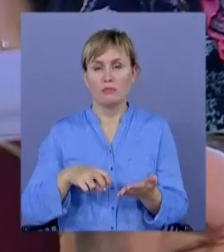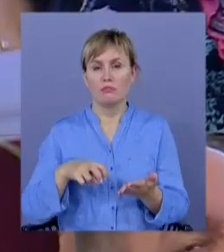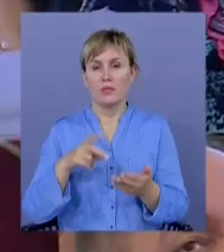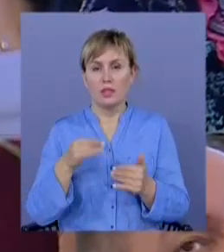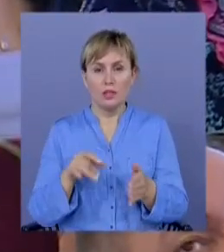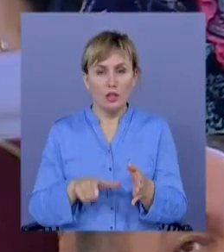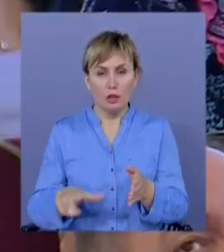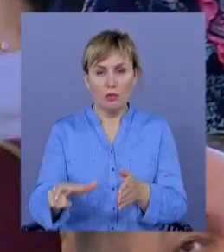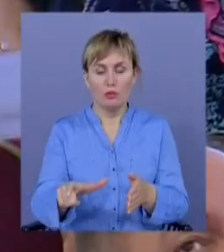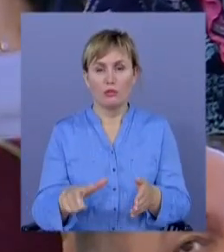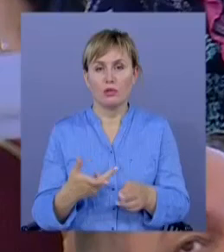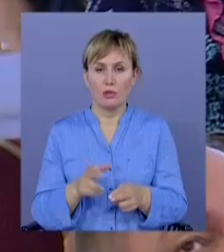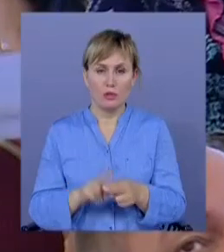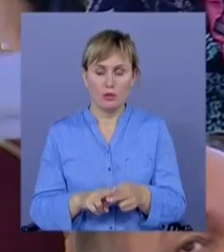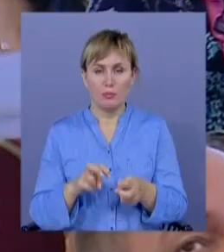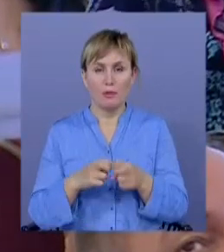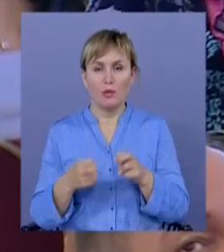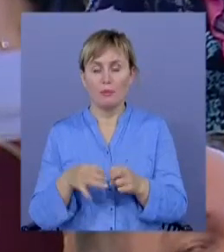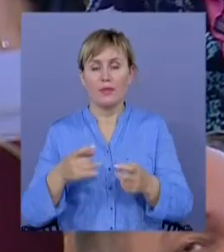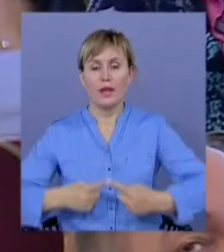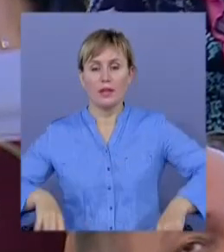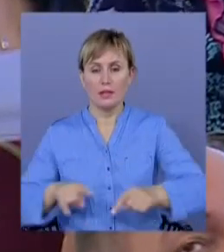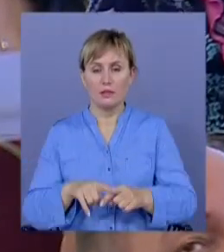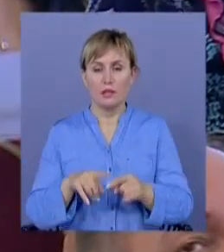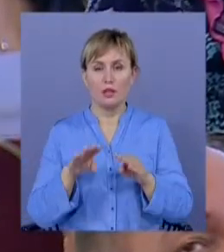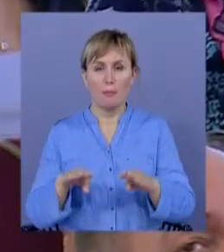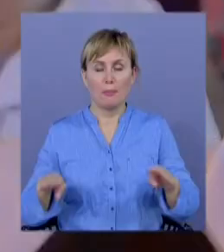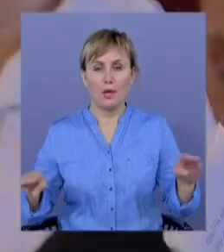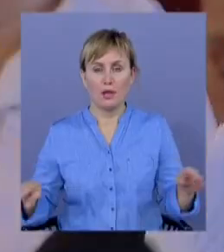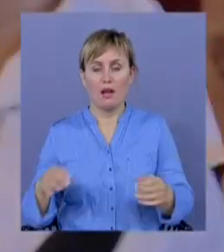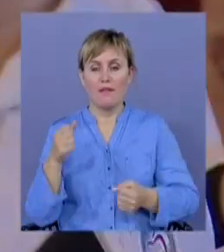проходов и тротуаров оставляет желать лучшего. И организация парковок. То